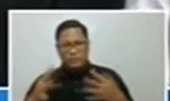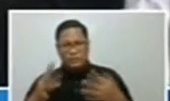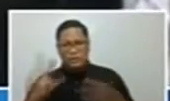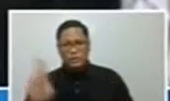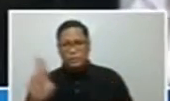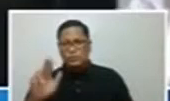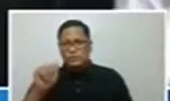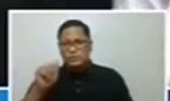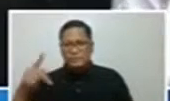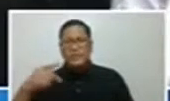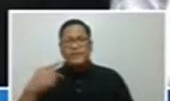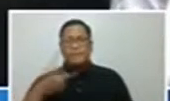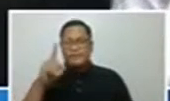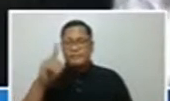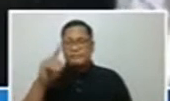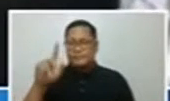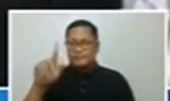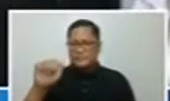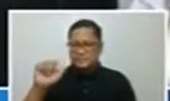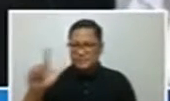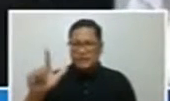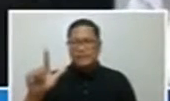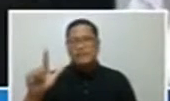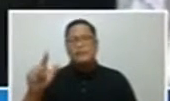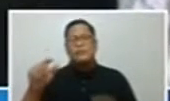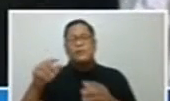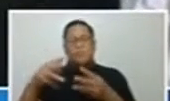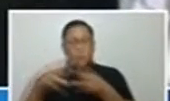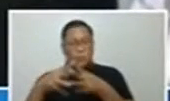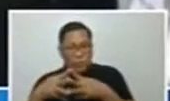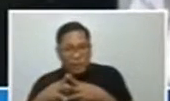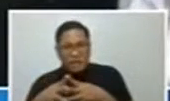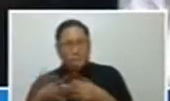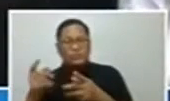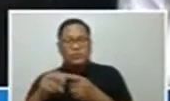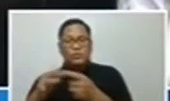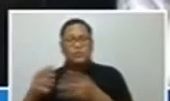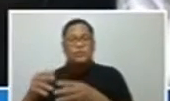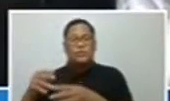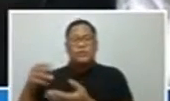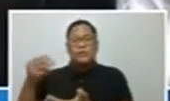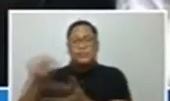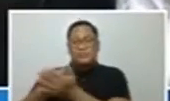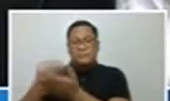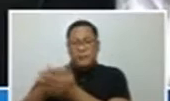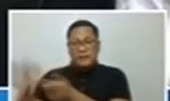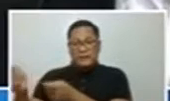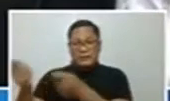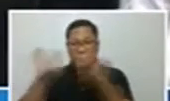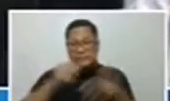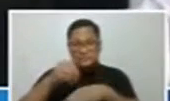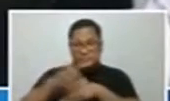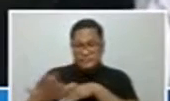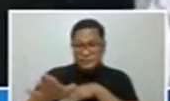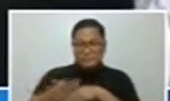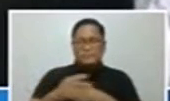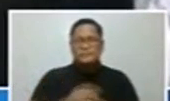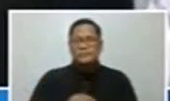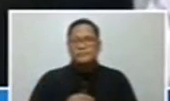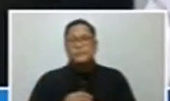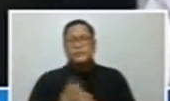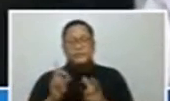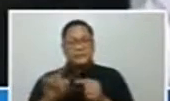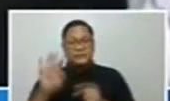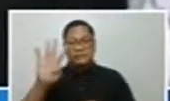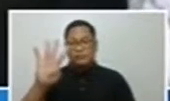liga ng mga barangay, liga ng mga mayor, mga gobernador? Ito po ba ay mangyayari pa rin sa taon na ito